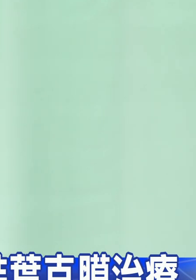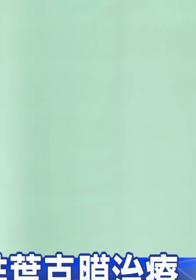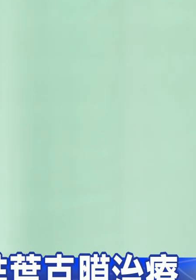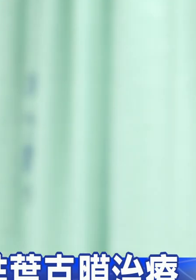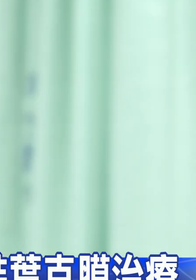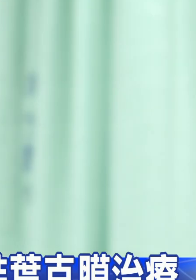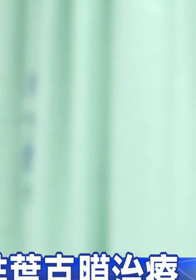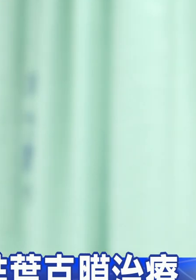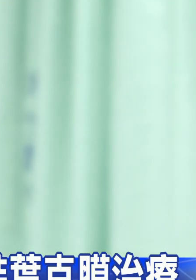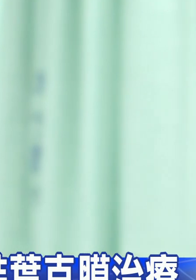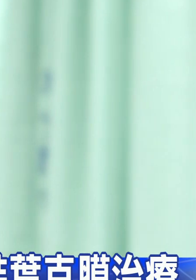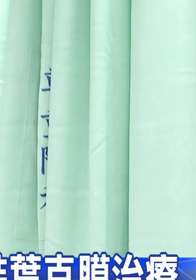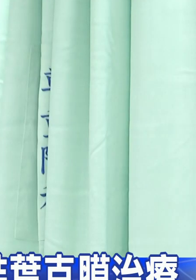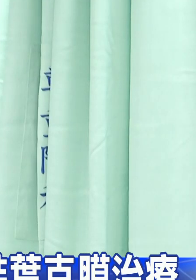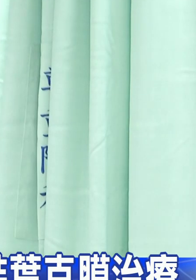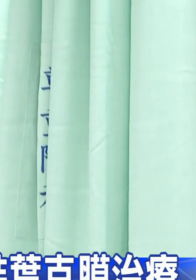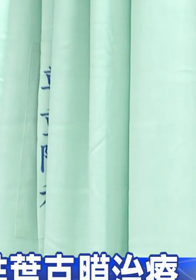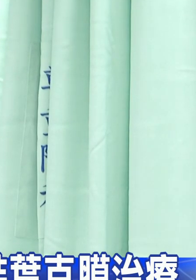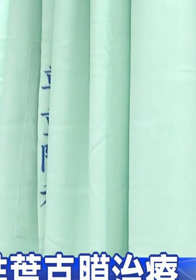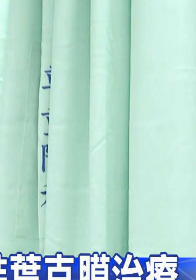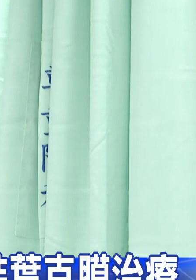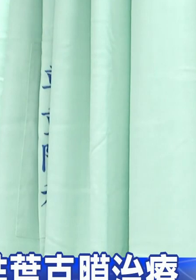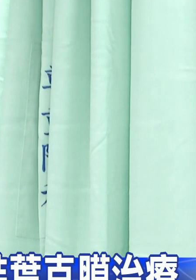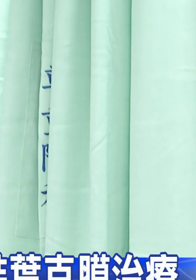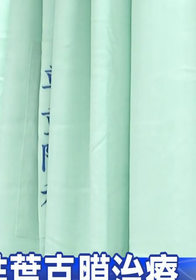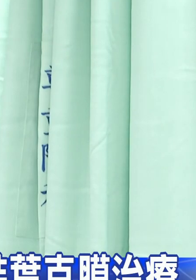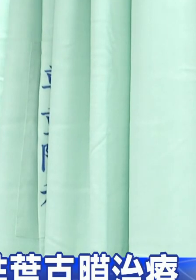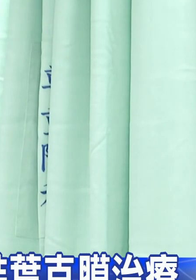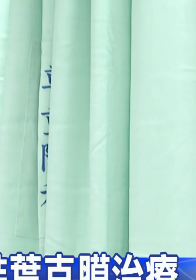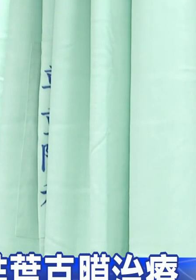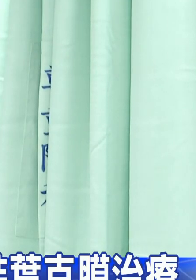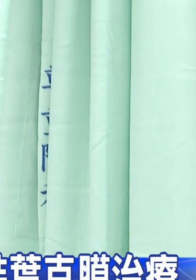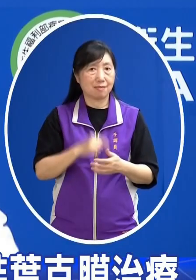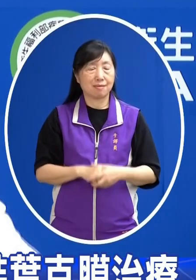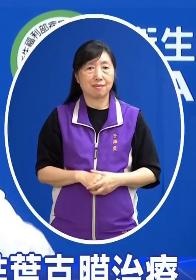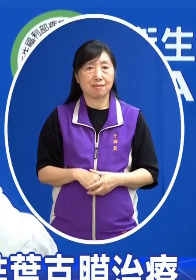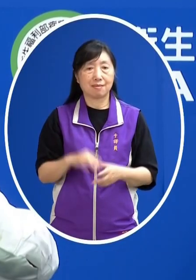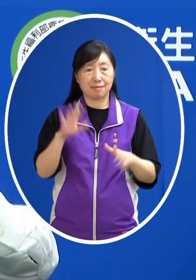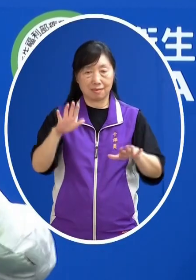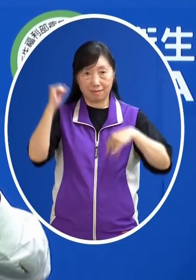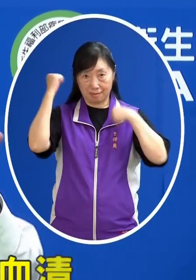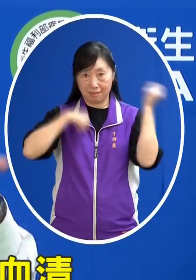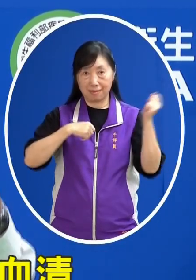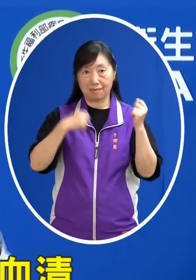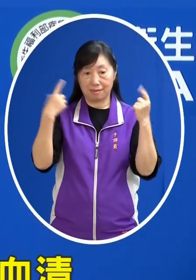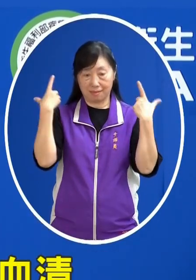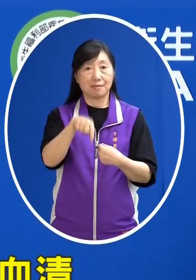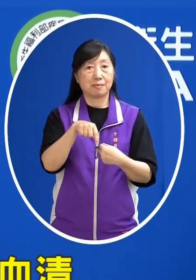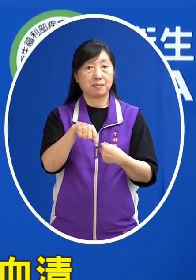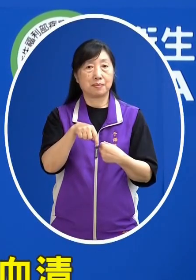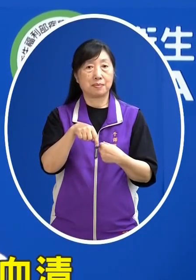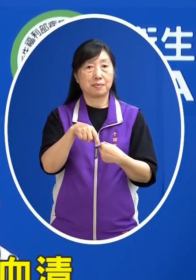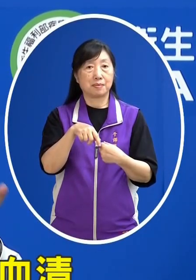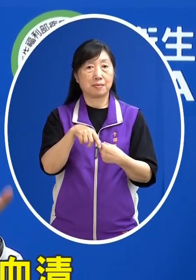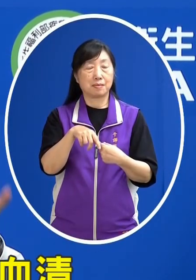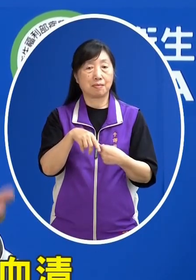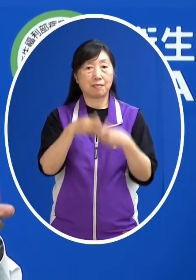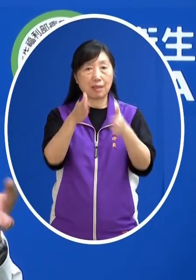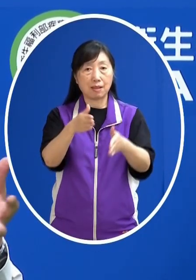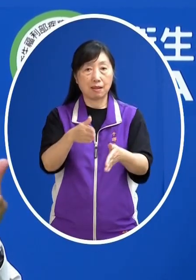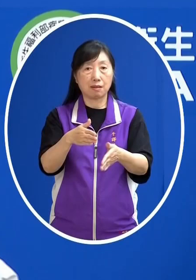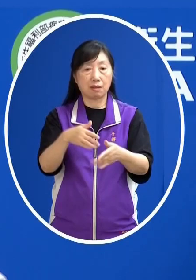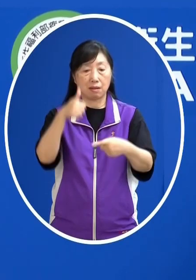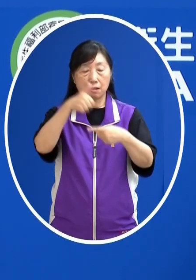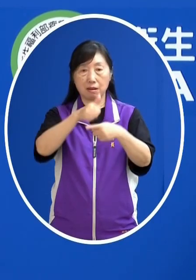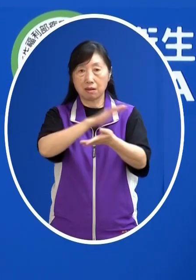情况稳定。不过外界关注的磐石健抗体结果到底何时出炉？ 本来要开相关的这些血清的这